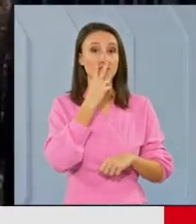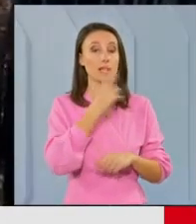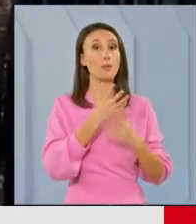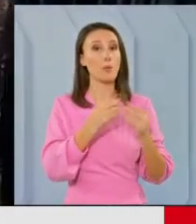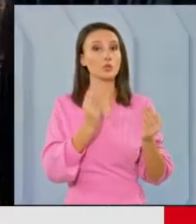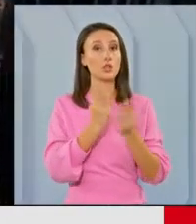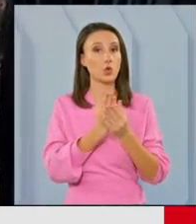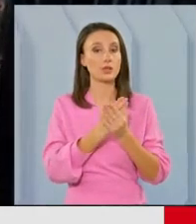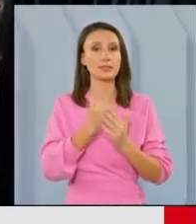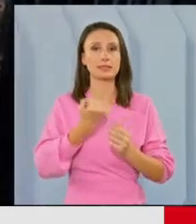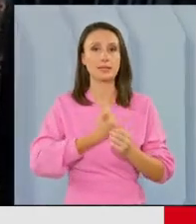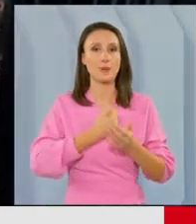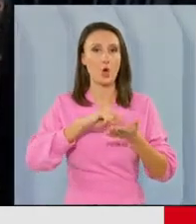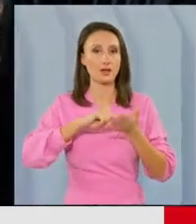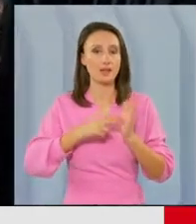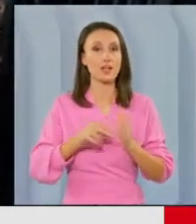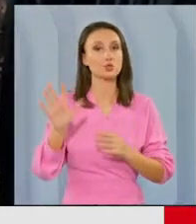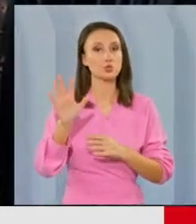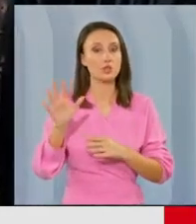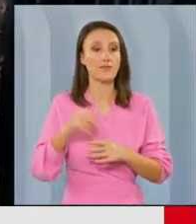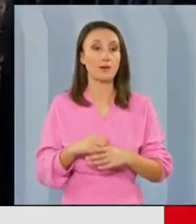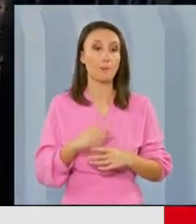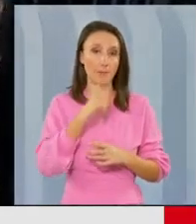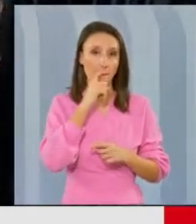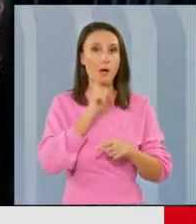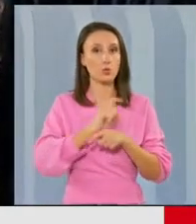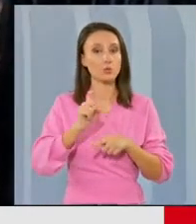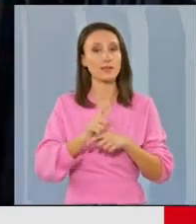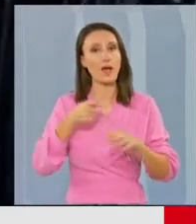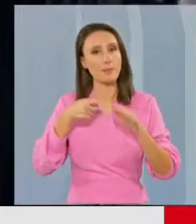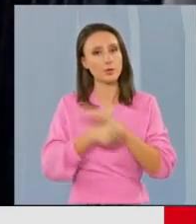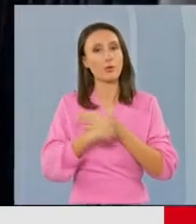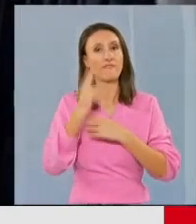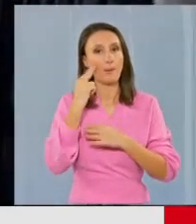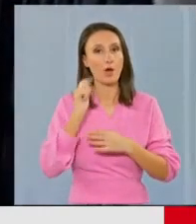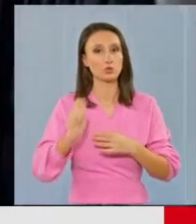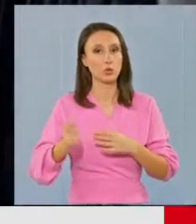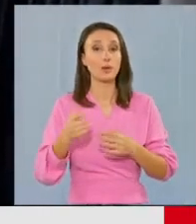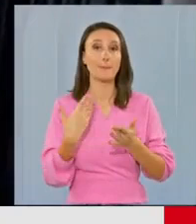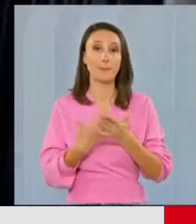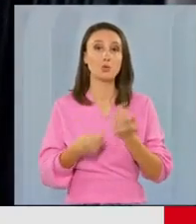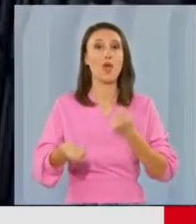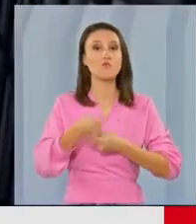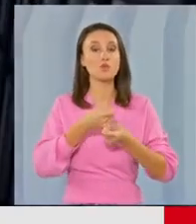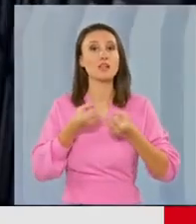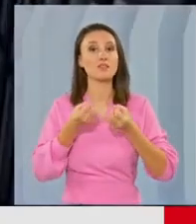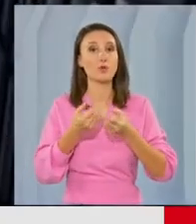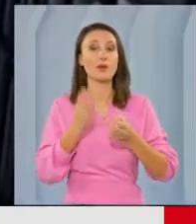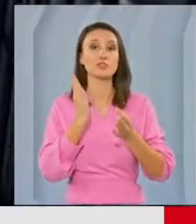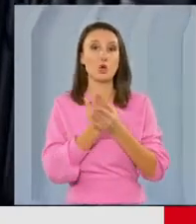multe dosare de crimă organizată în Suceava bărbatul este acuzat că a mituit o pe judec pentru a influența informațiile din